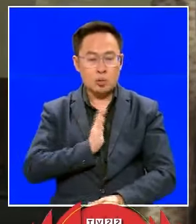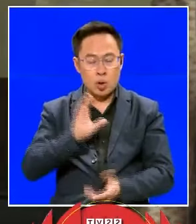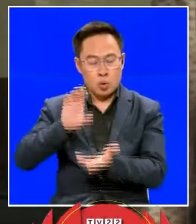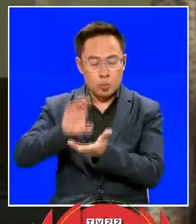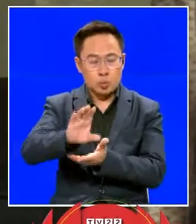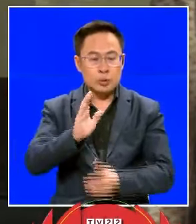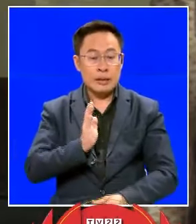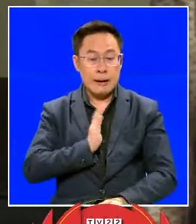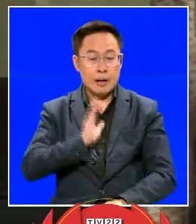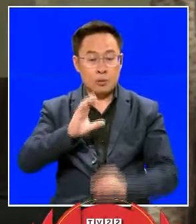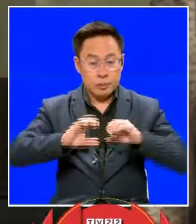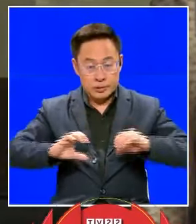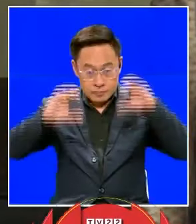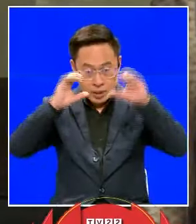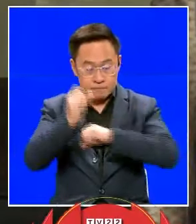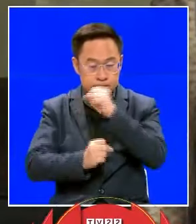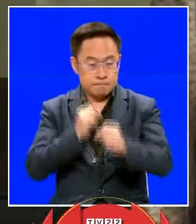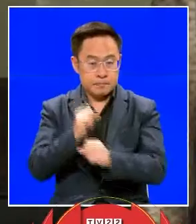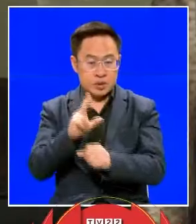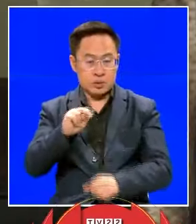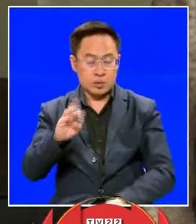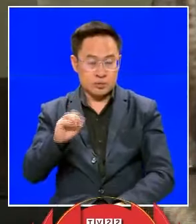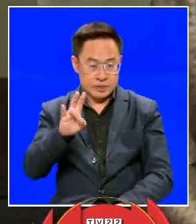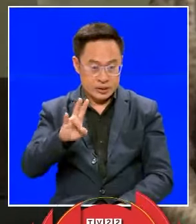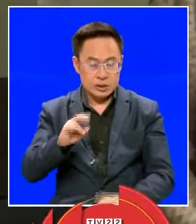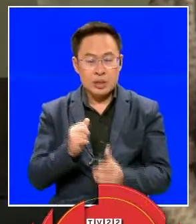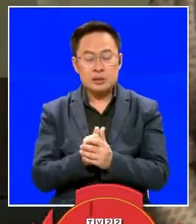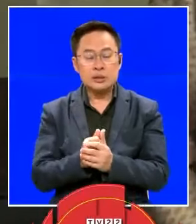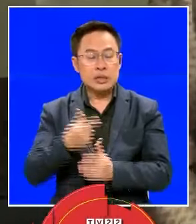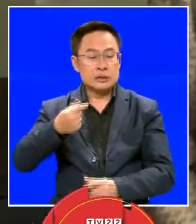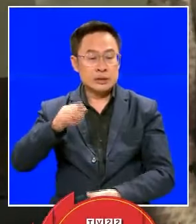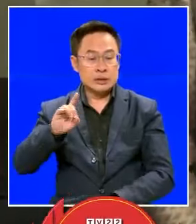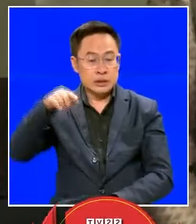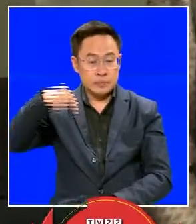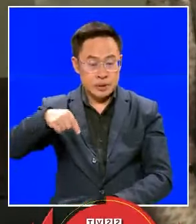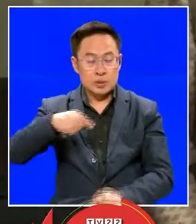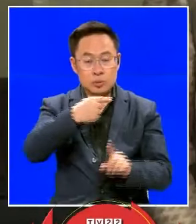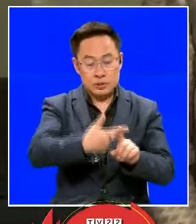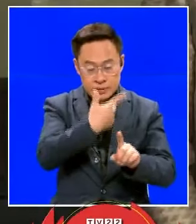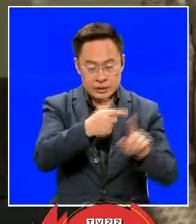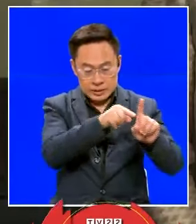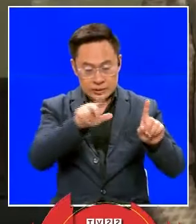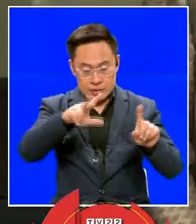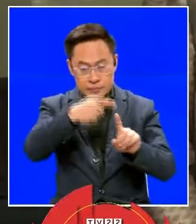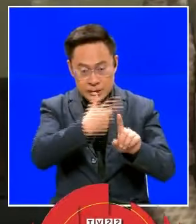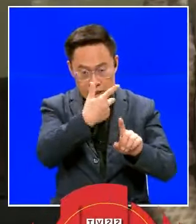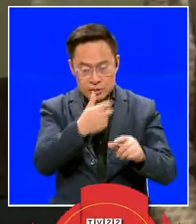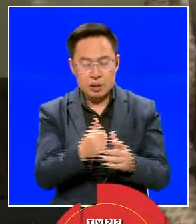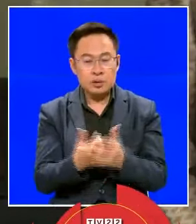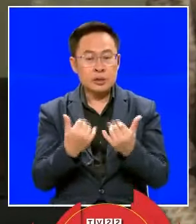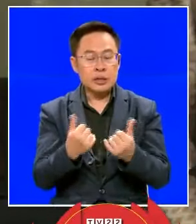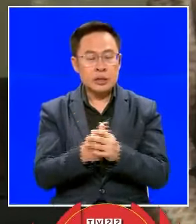ผลการใช้งบประมาณสู่เศรษฐกิจได้ดีกว่าเป้าซึ่ง GDPไตรมาสแรกจริงๆเนี่ยทางสภาพัฒเประกาศมา